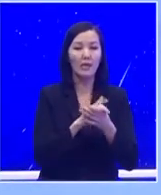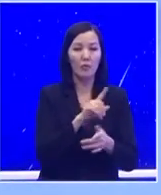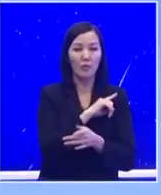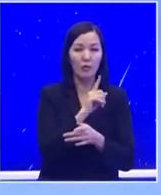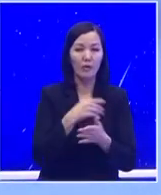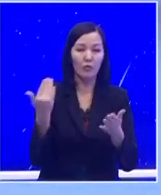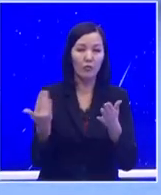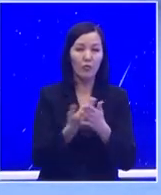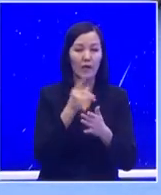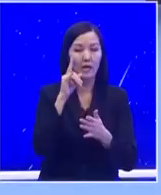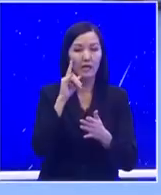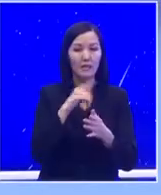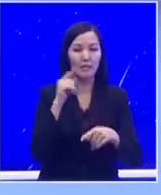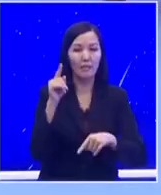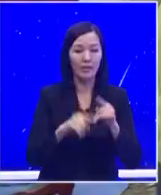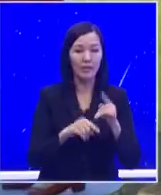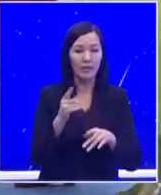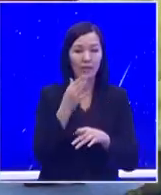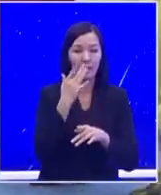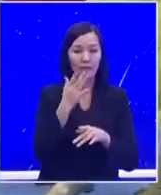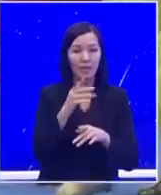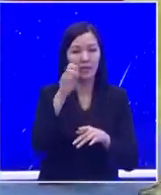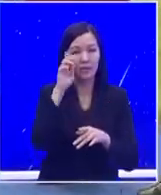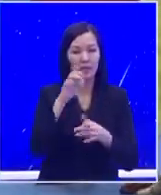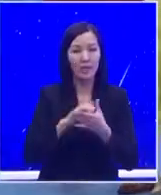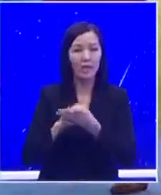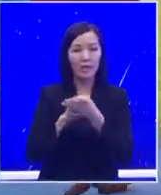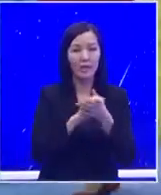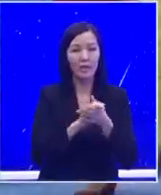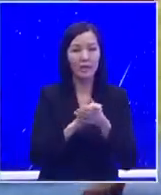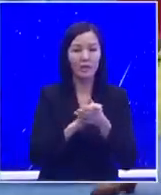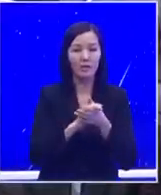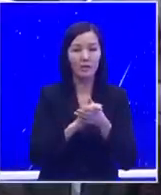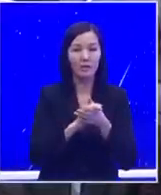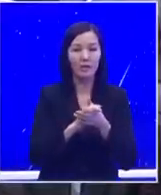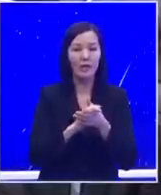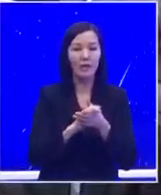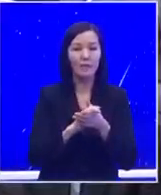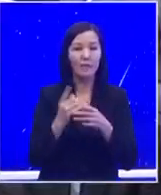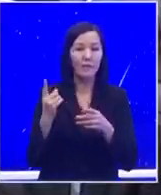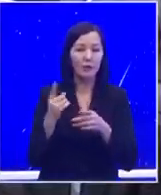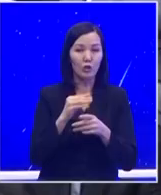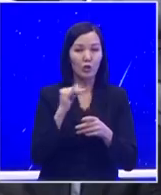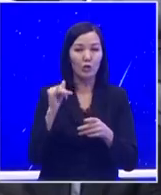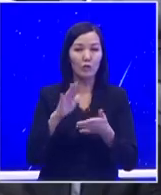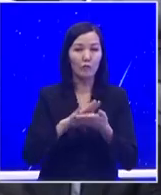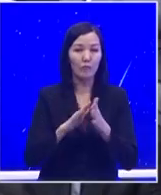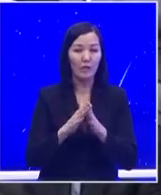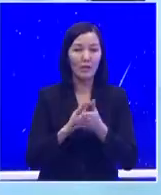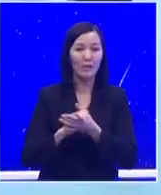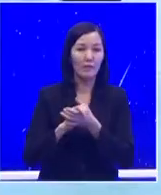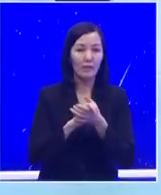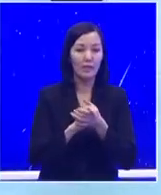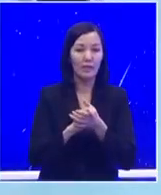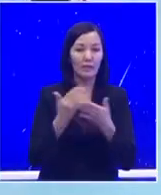нового казахстанского патриотизма, национально-государственной идентичности и национального единства. В ЖТСУ в мире и согласии проживает более